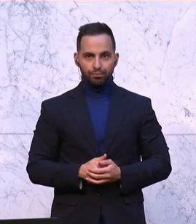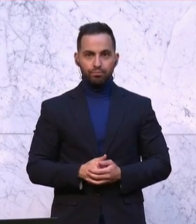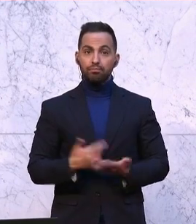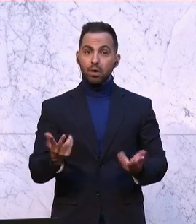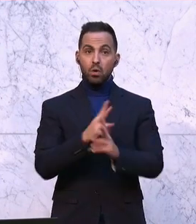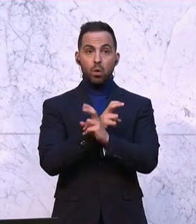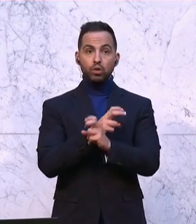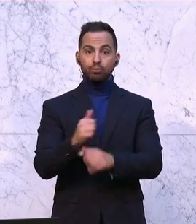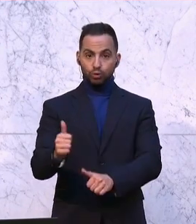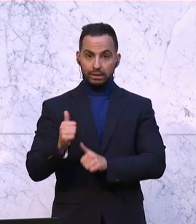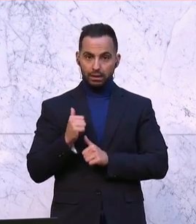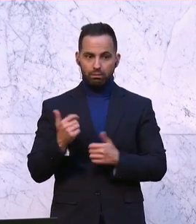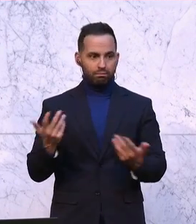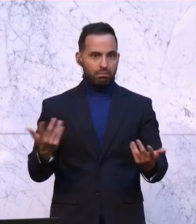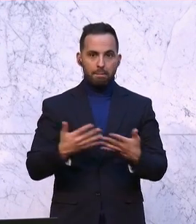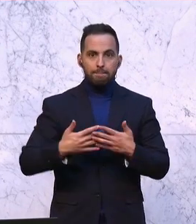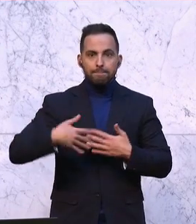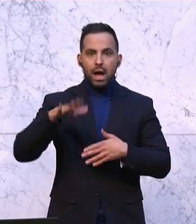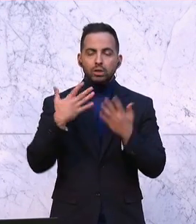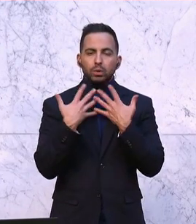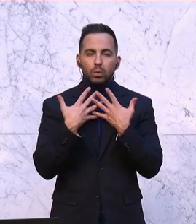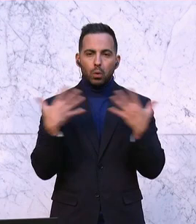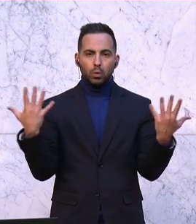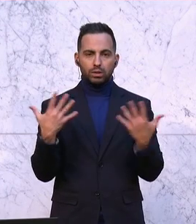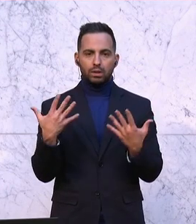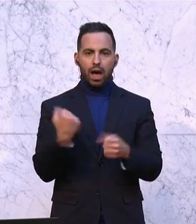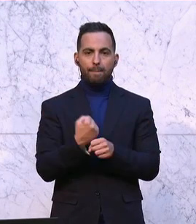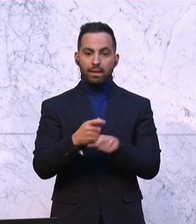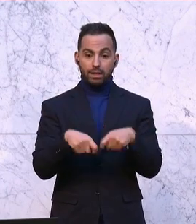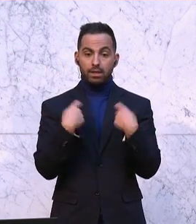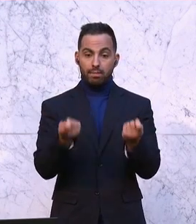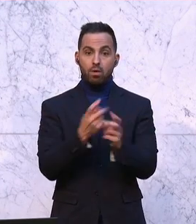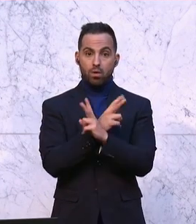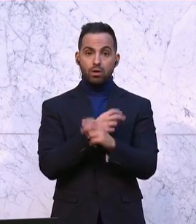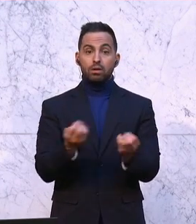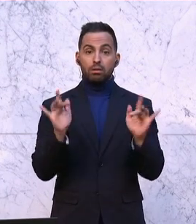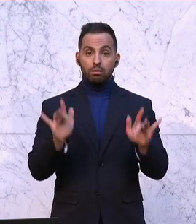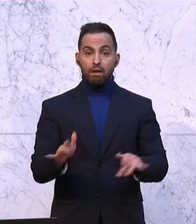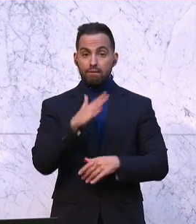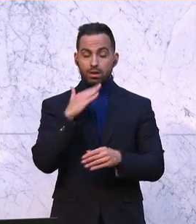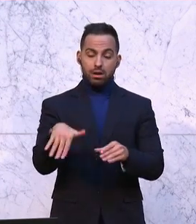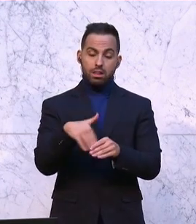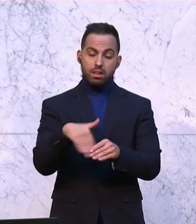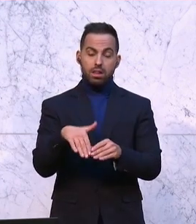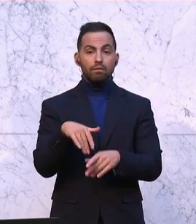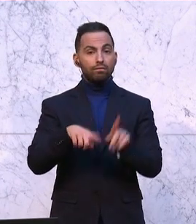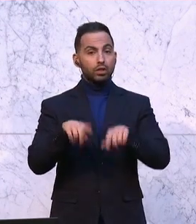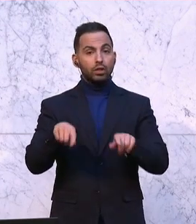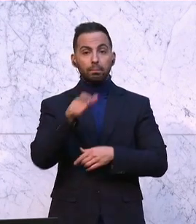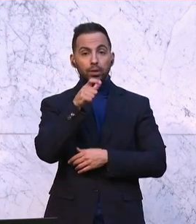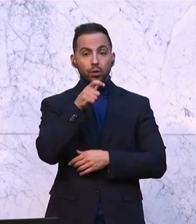Das österreichische Bundesheer ist einer der größten Arbeitgeber in Österreich, bietet eine Vielfalt von unterschiedlichen